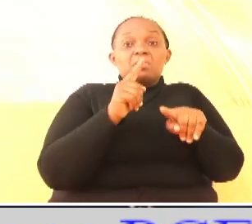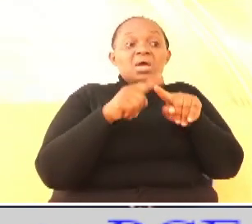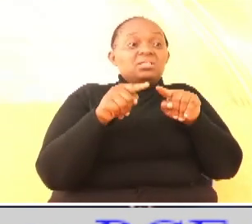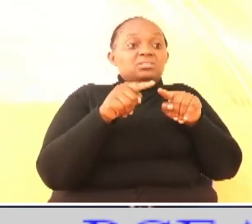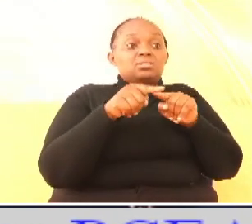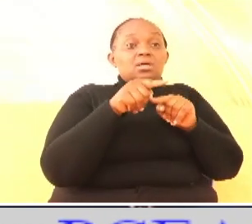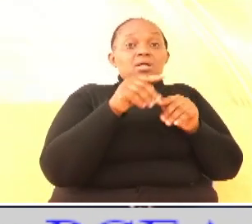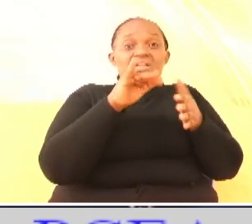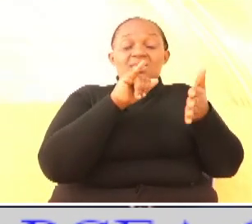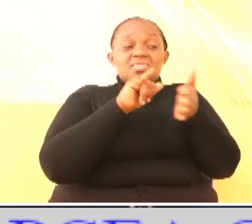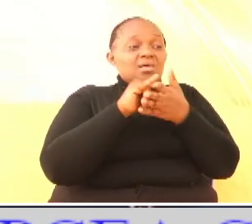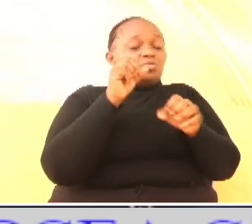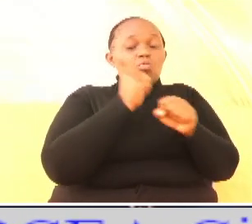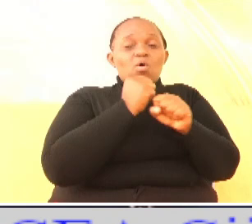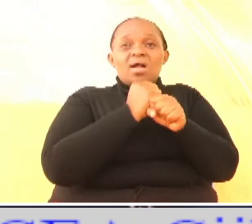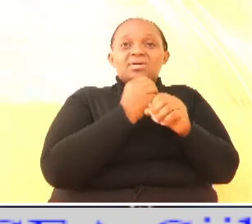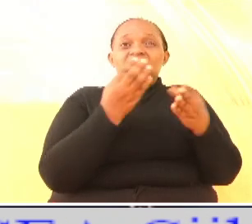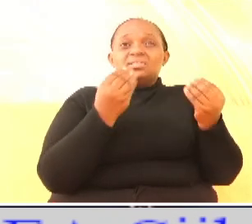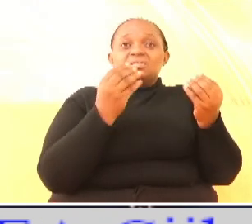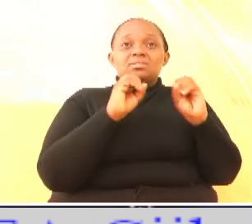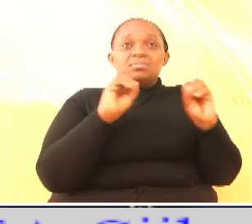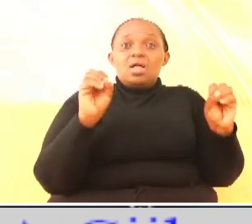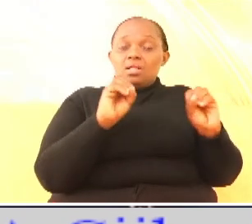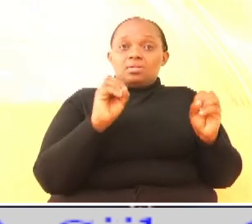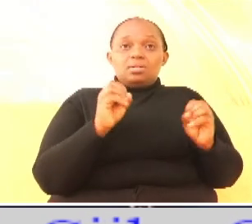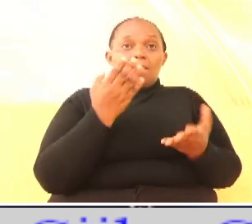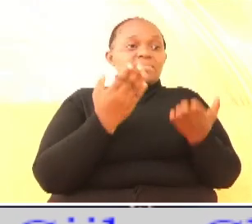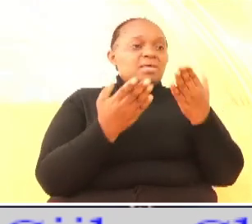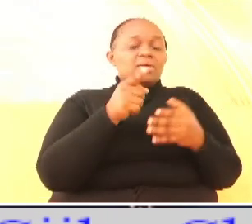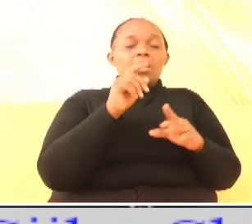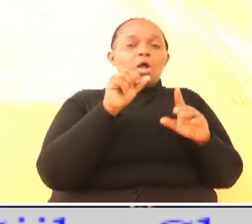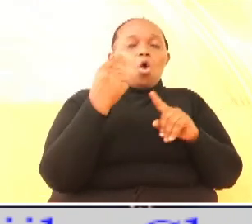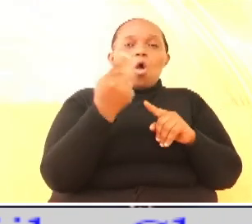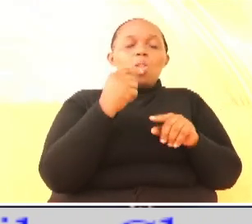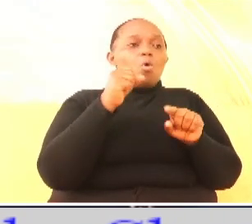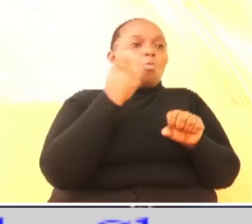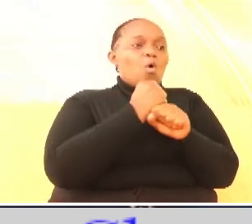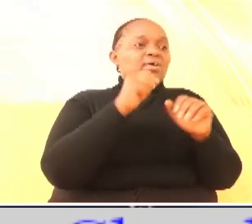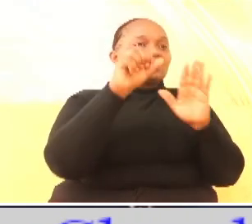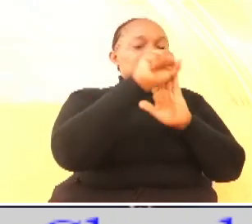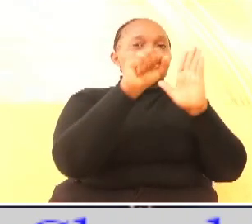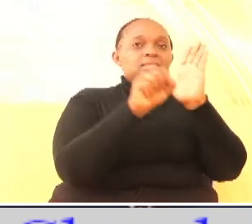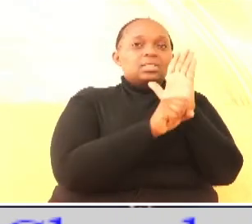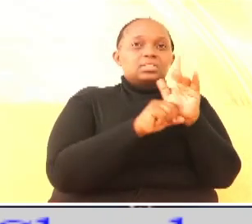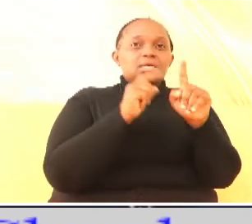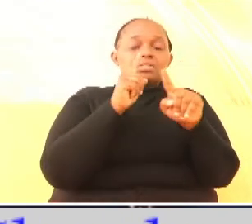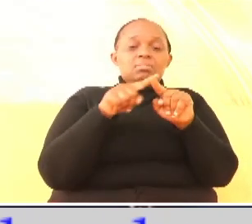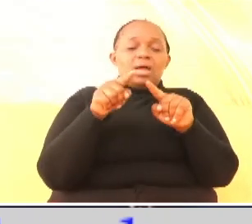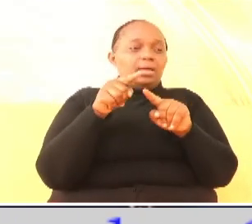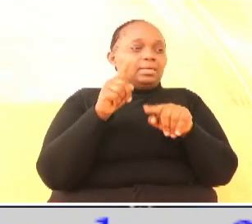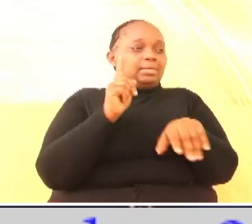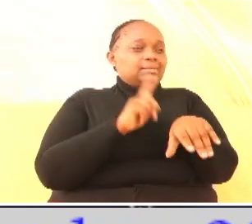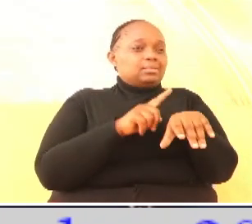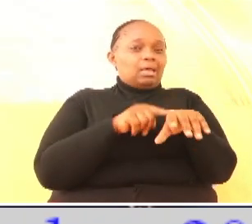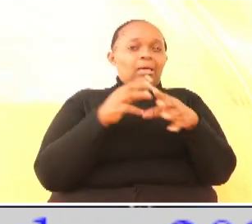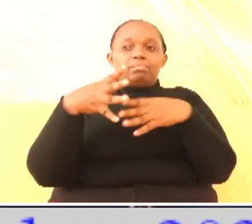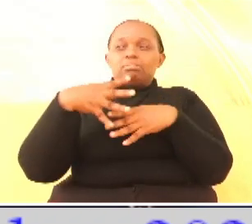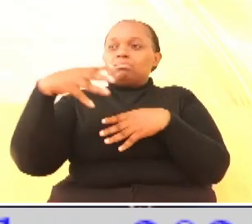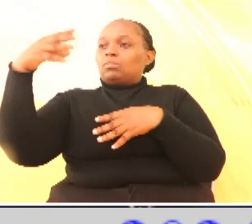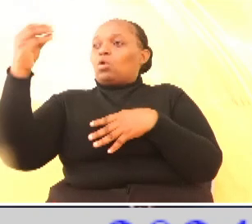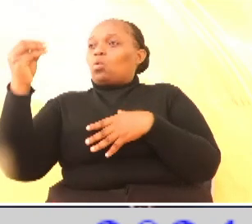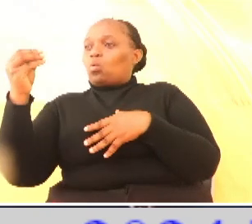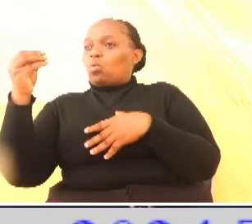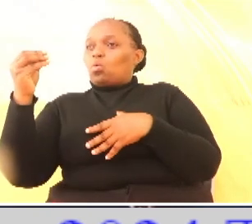hapikii rais. Labda anakuanga hapo area hiyo akifanya kazi. Lakini akitoka kwa gate anatoka hata